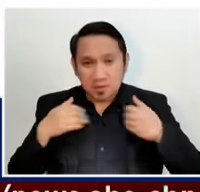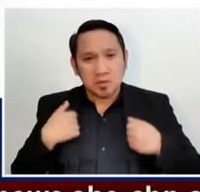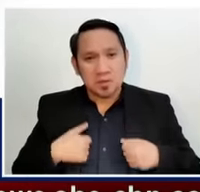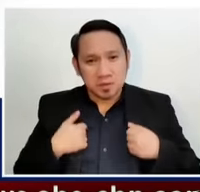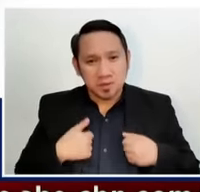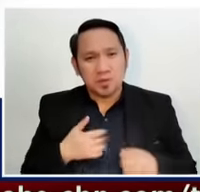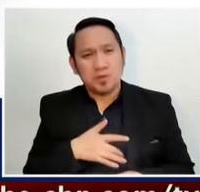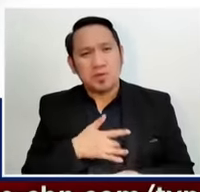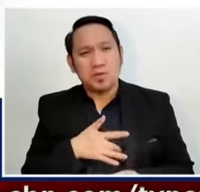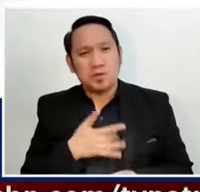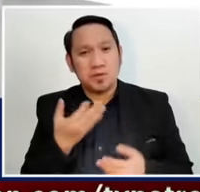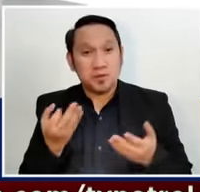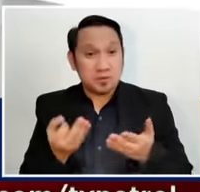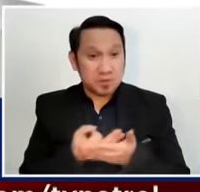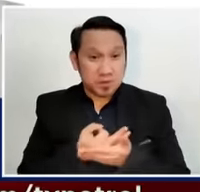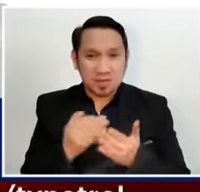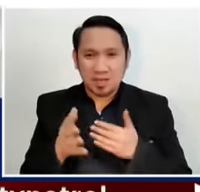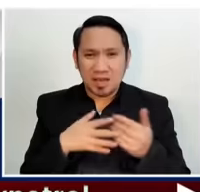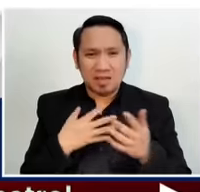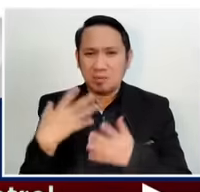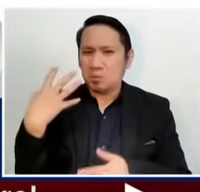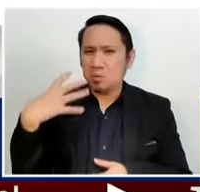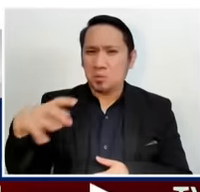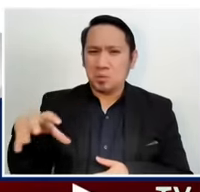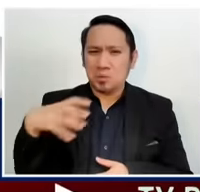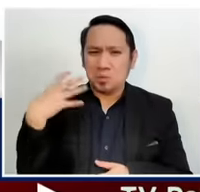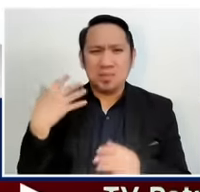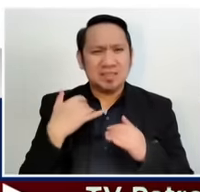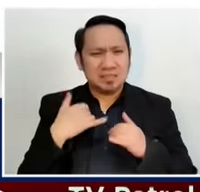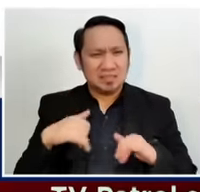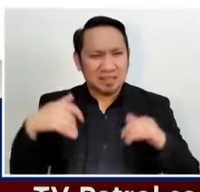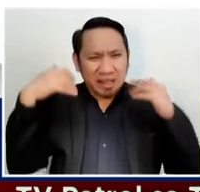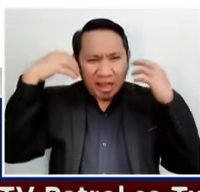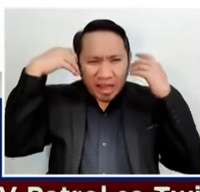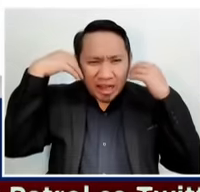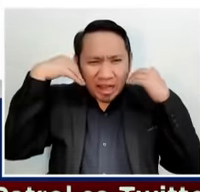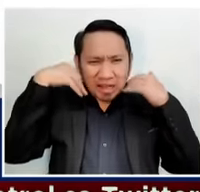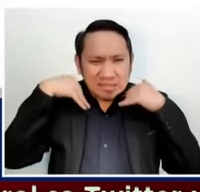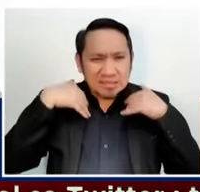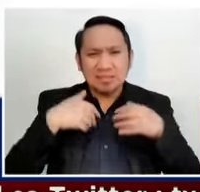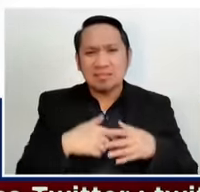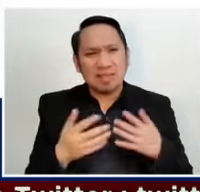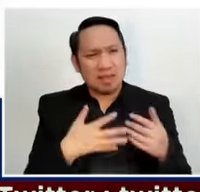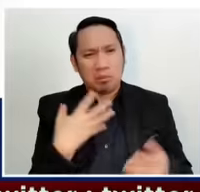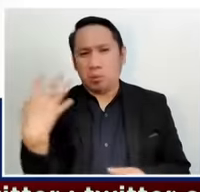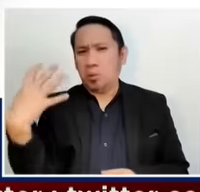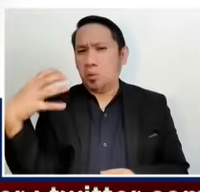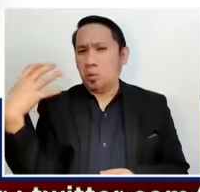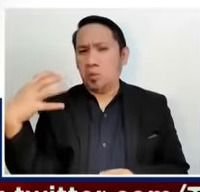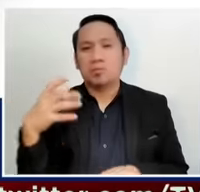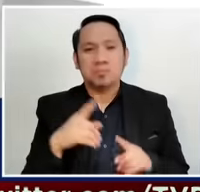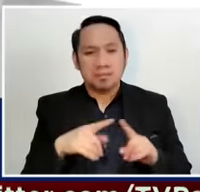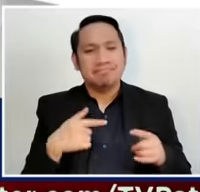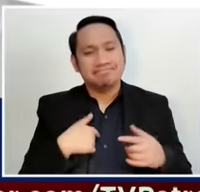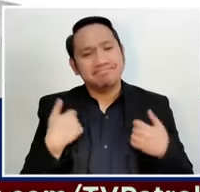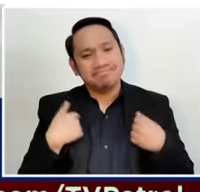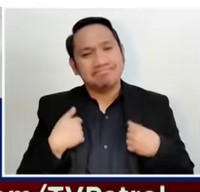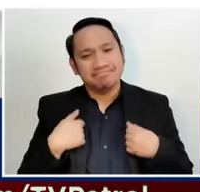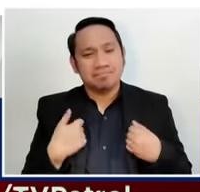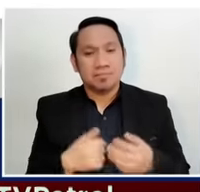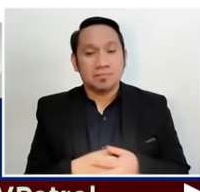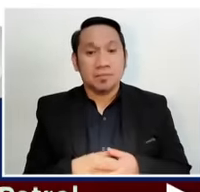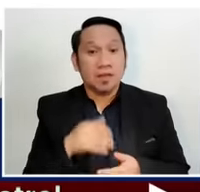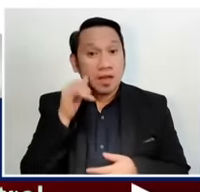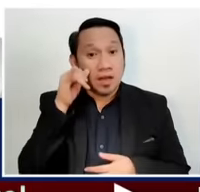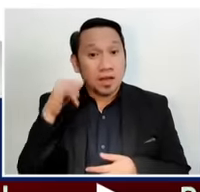malamig. Kasi pag, kahit may ventilador ka, napawisan ka rin ako. Kaya ligo muna ako. Kahapon,